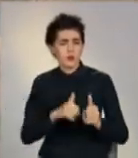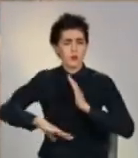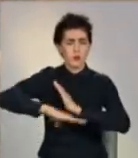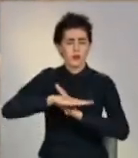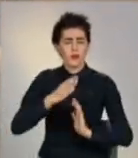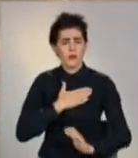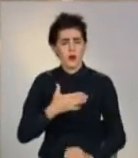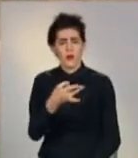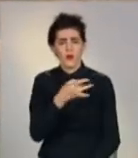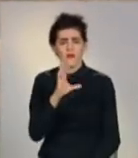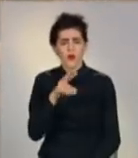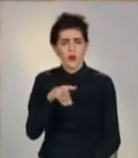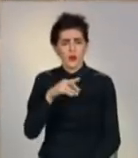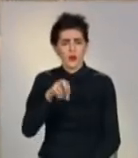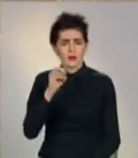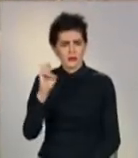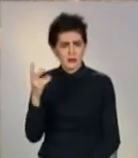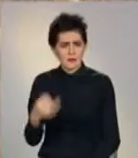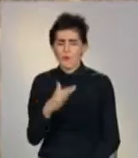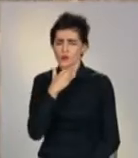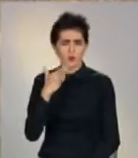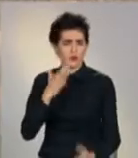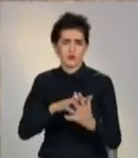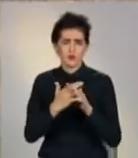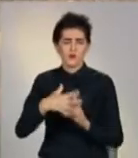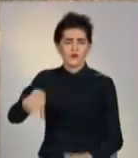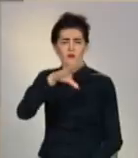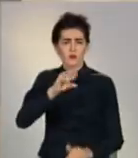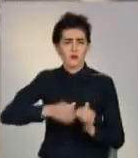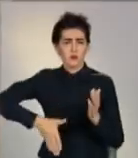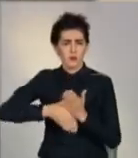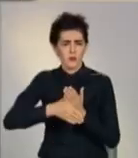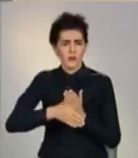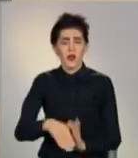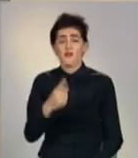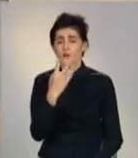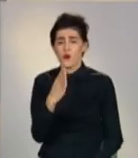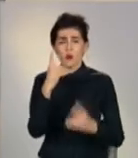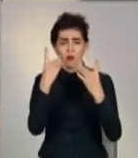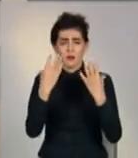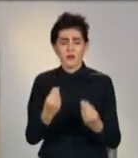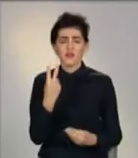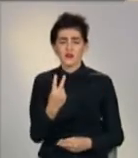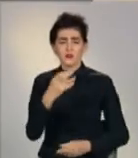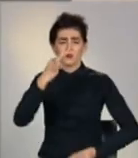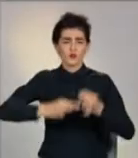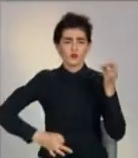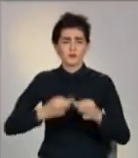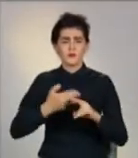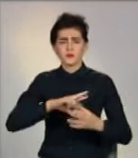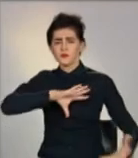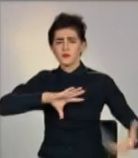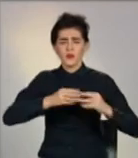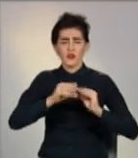нашему району, в Володарске, во многих селах. Очень много везде, где помог. В один день два суди. Підсумки, що оголосили